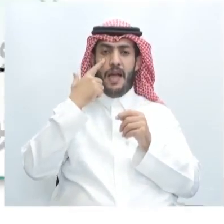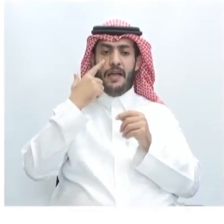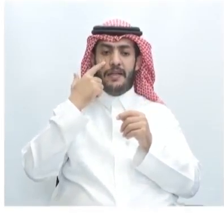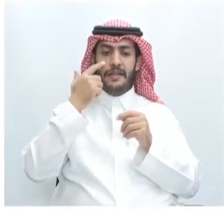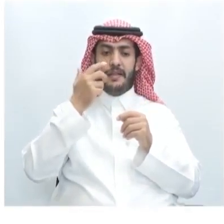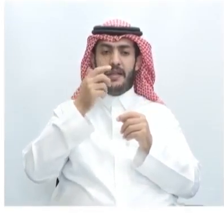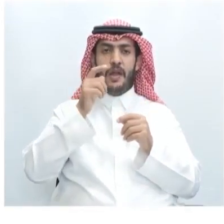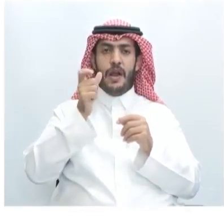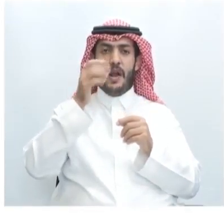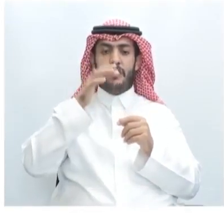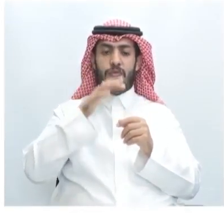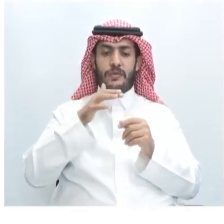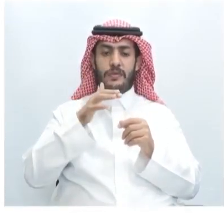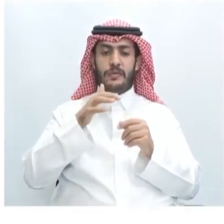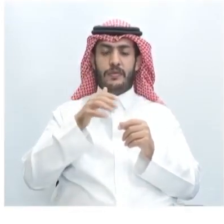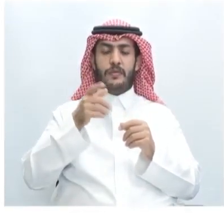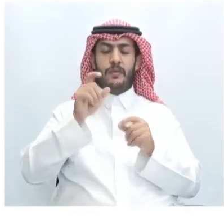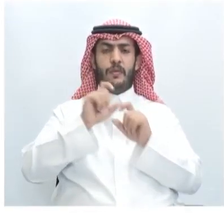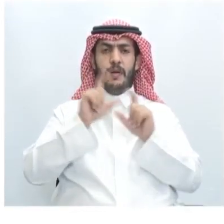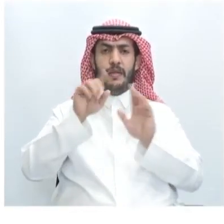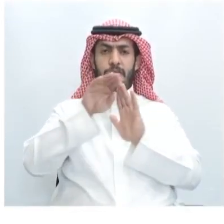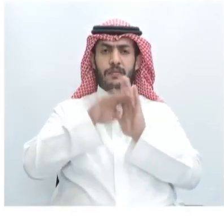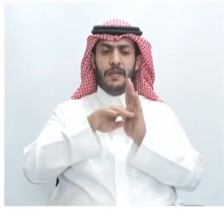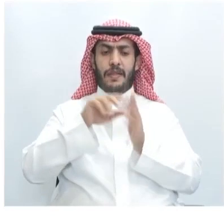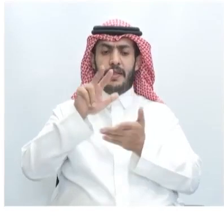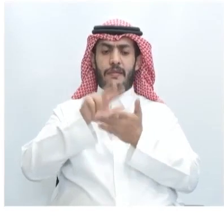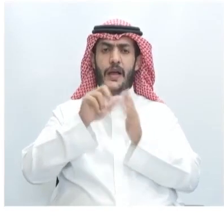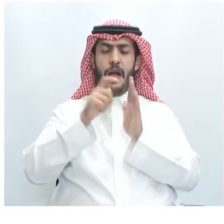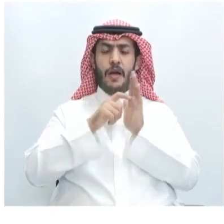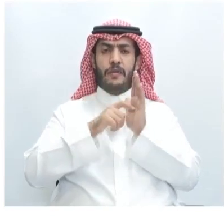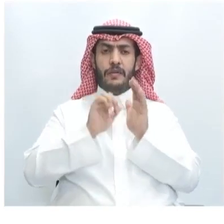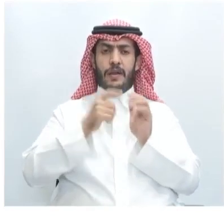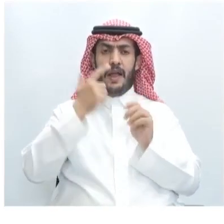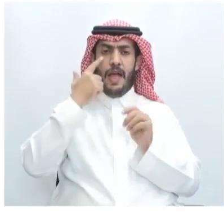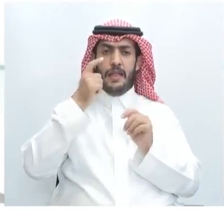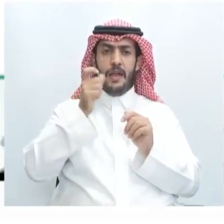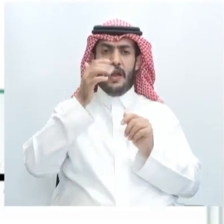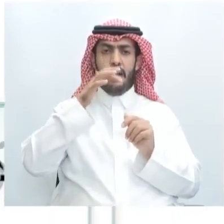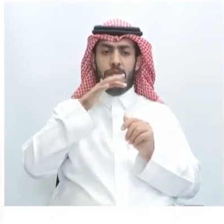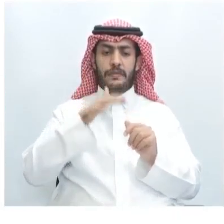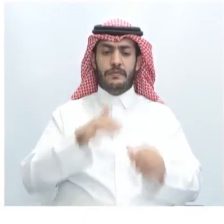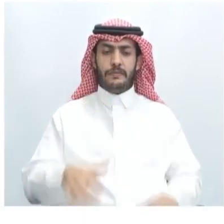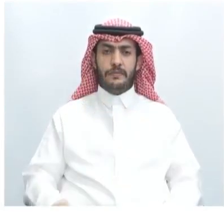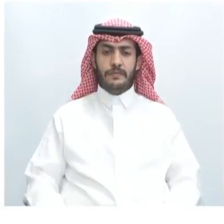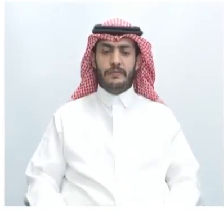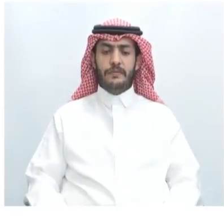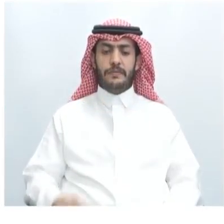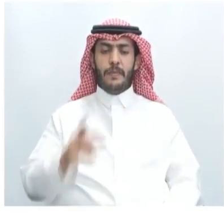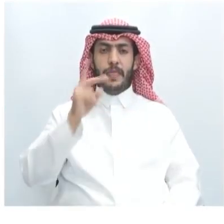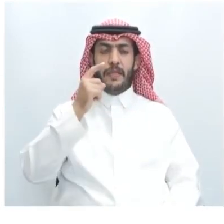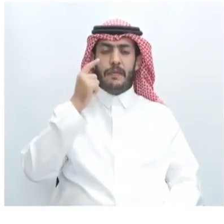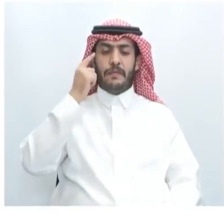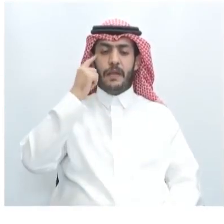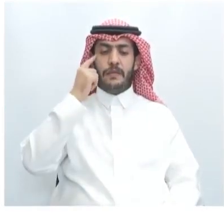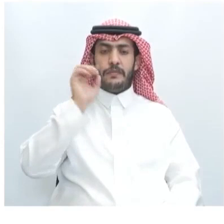وايضا توضح ابرز التطبيقات القانونيه التي حدث في عهد الرسول صلى الله عليه وسلم وايضا تذكر